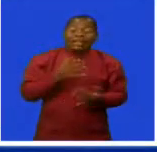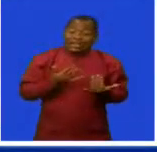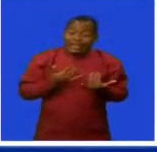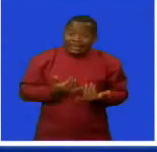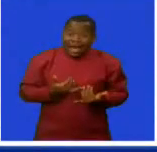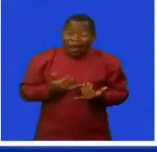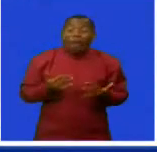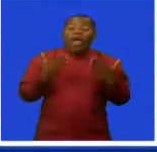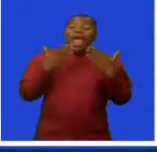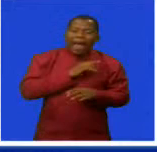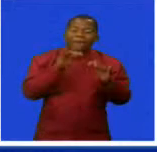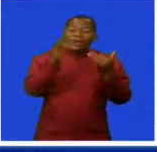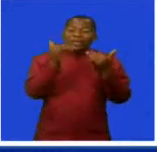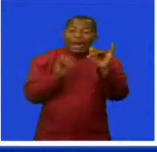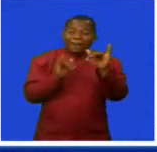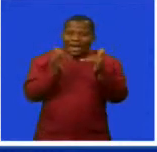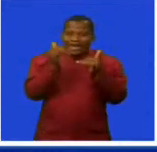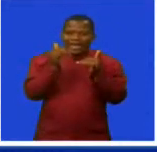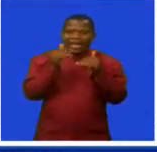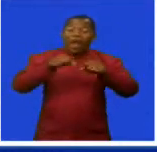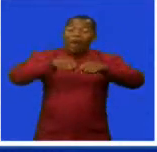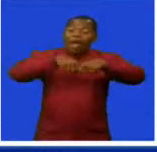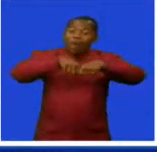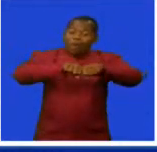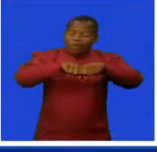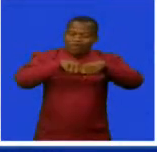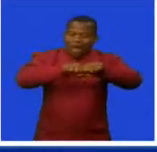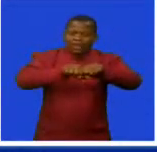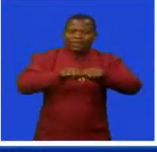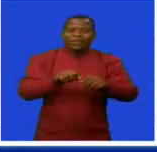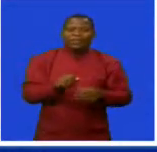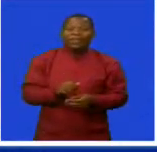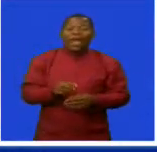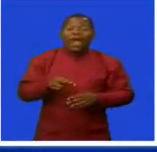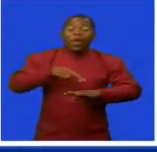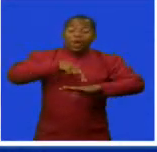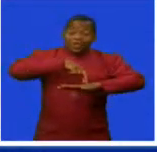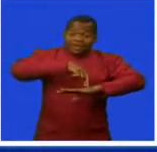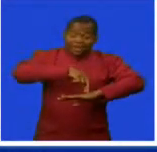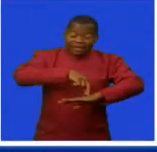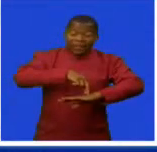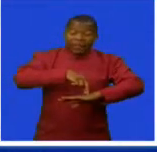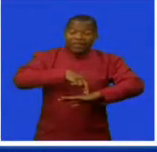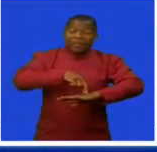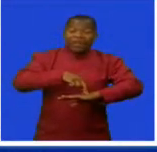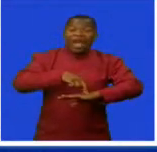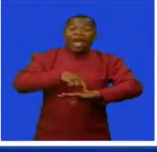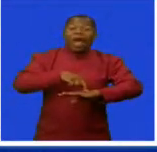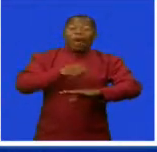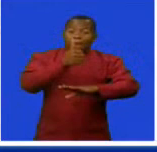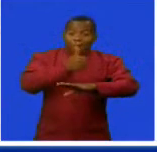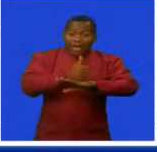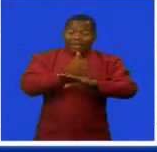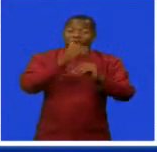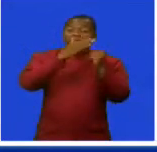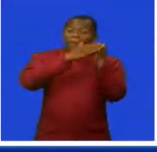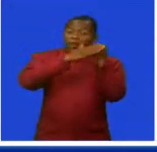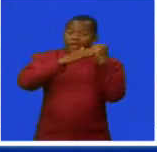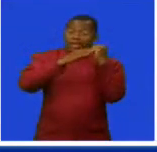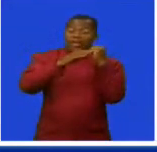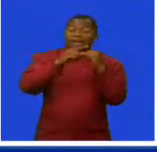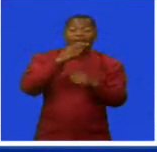liyabukelwa. Lomelele uMphathini Mkhonta Simelane ubonge kakhulu ukuthi lolusuku lugujelwe kulesifunda